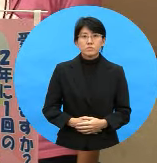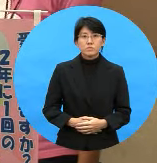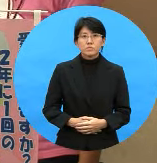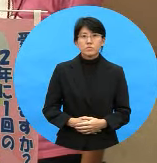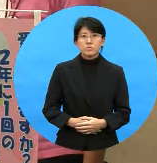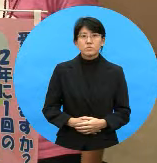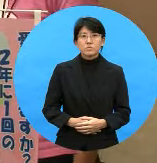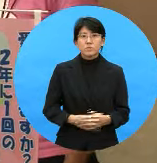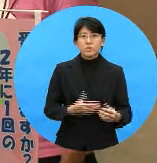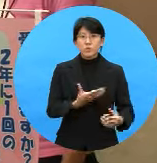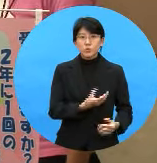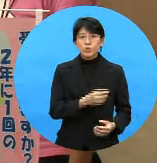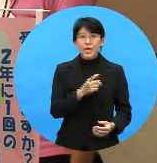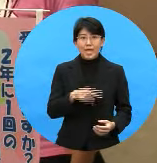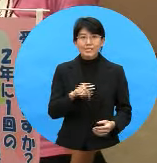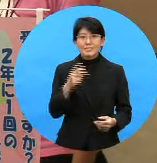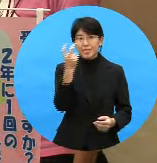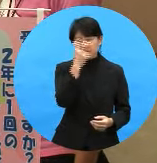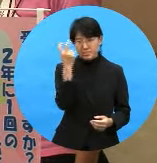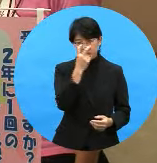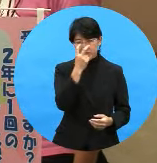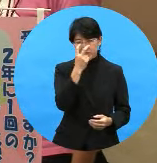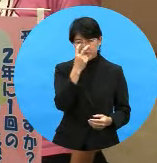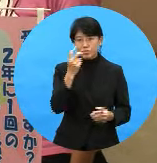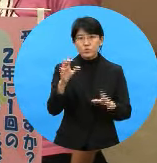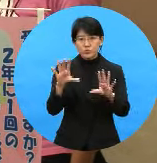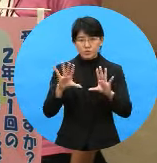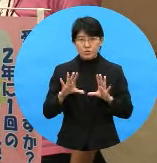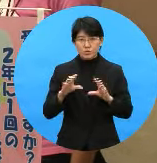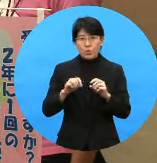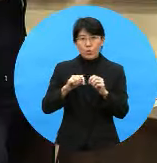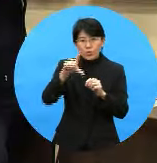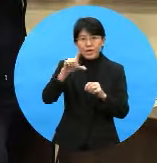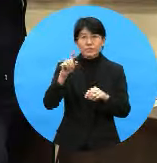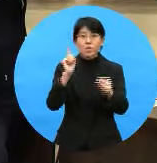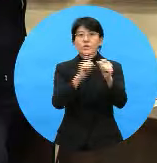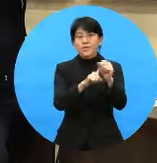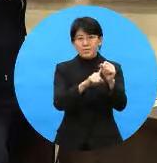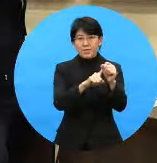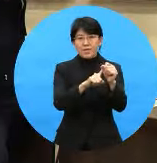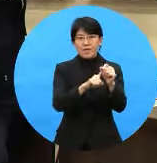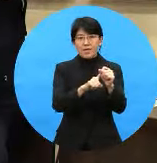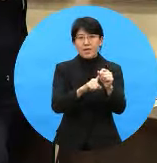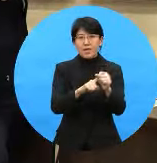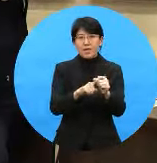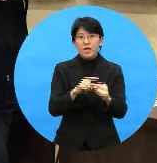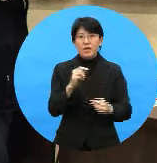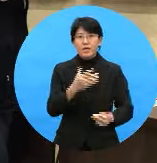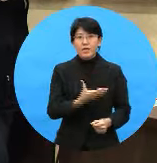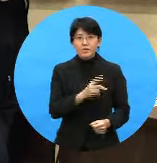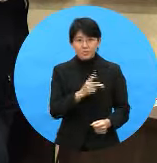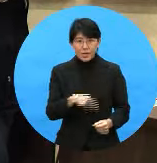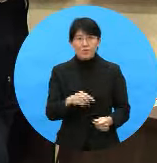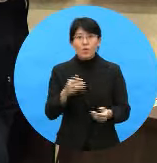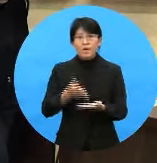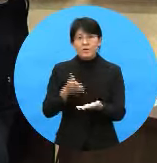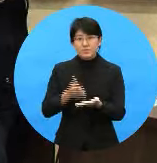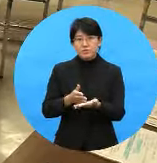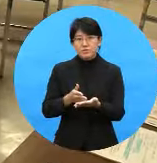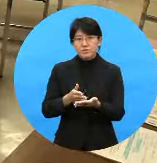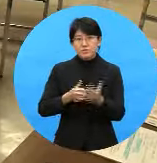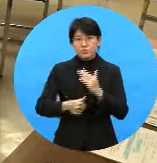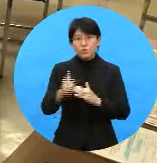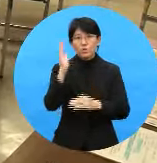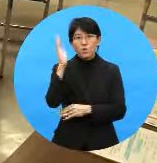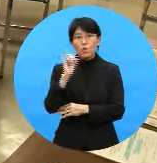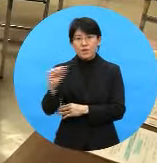こうしたことから、乳がん検診の受診を促すことを目的に、乳がんのお話、出張講座が練馬